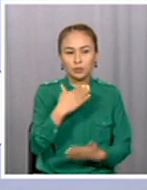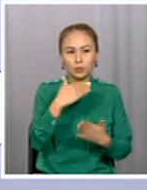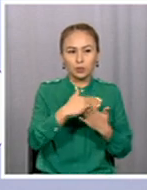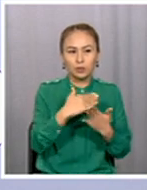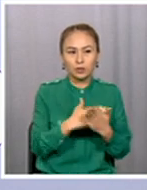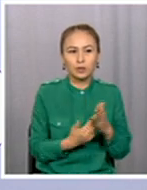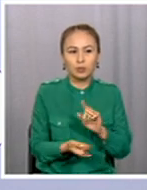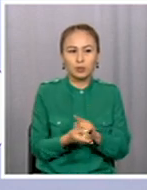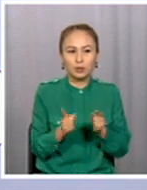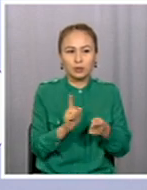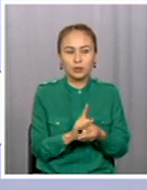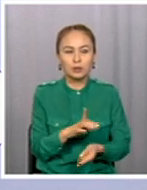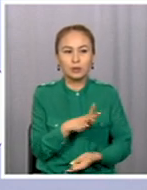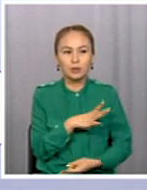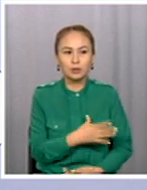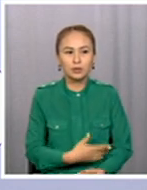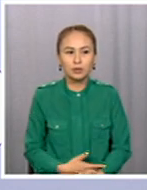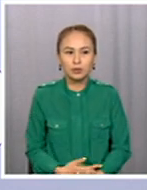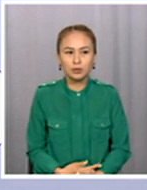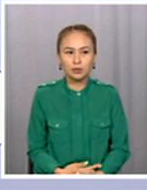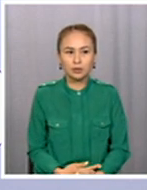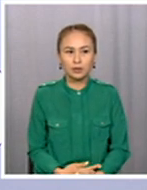бөлді.